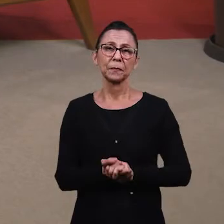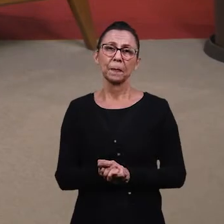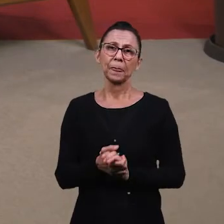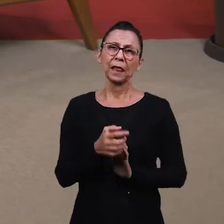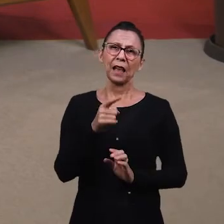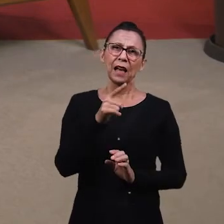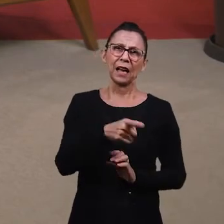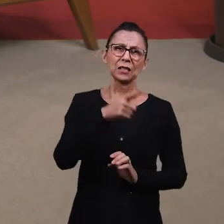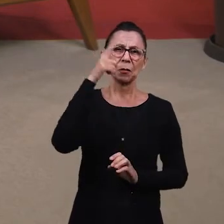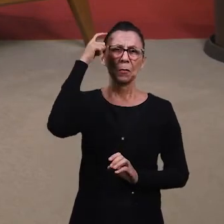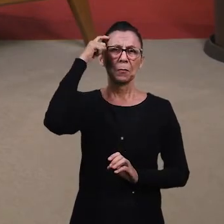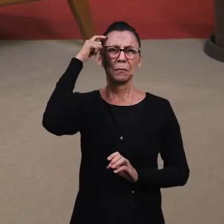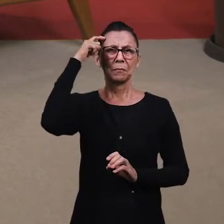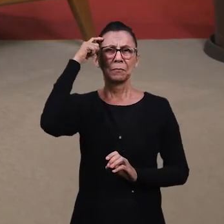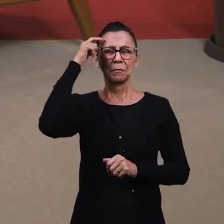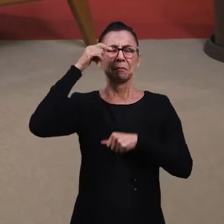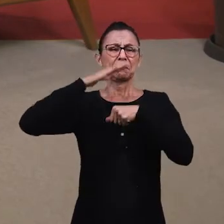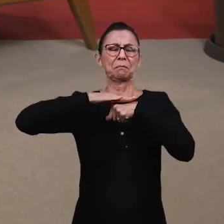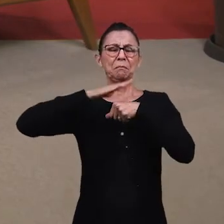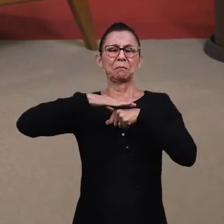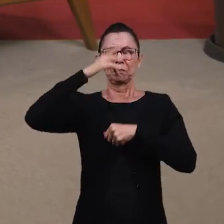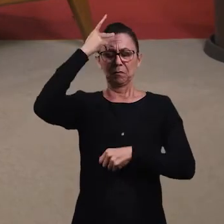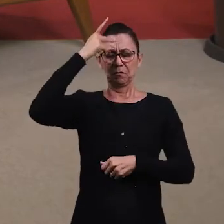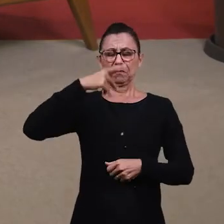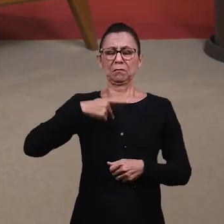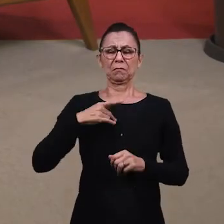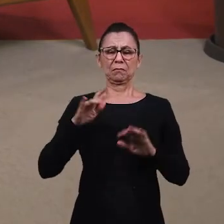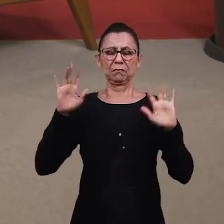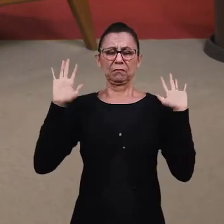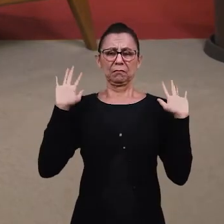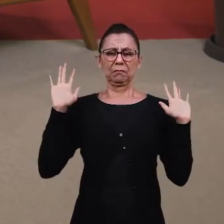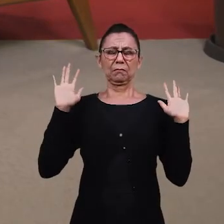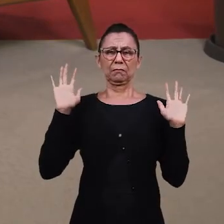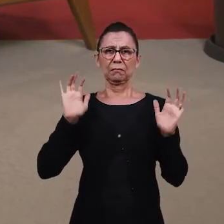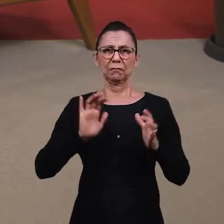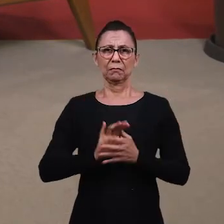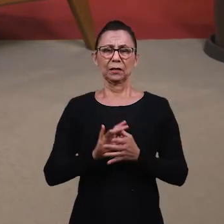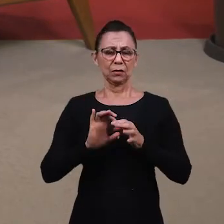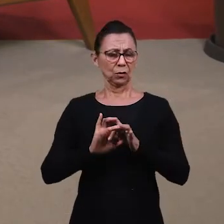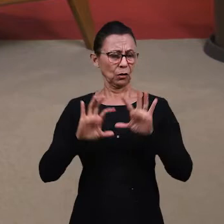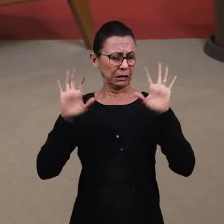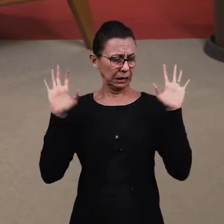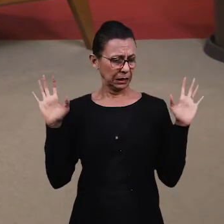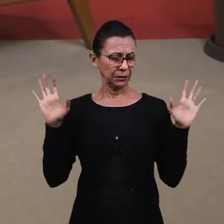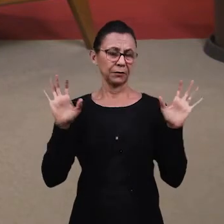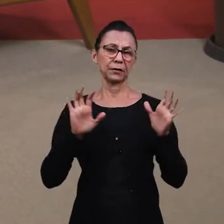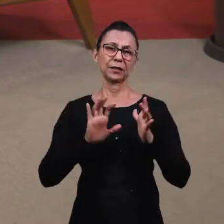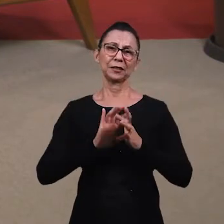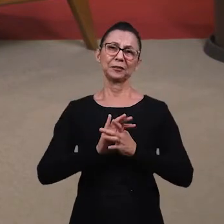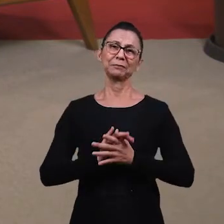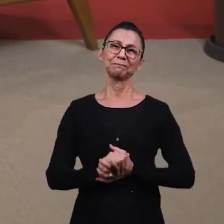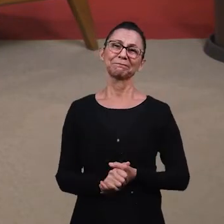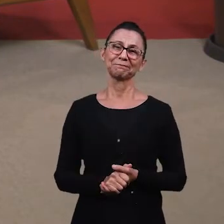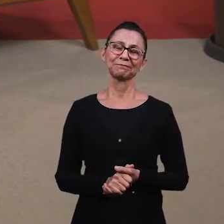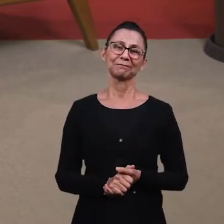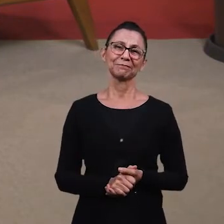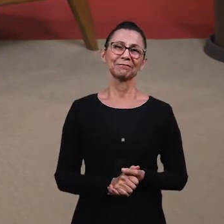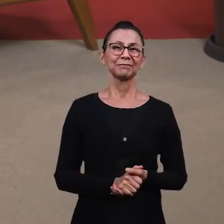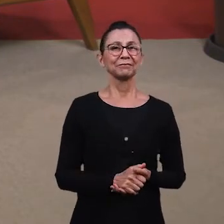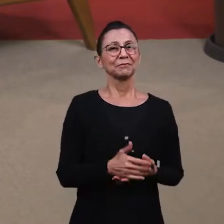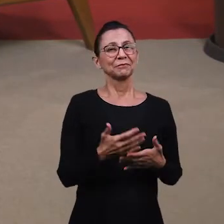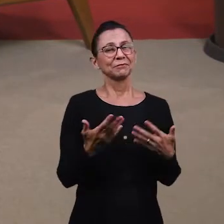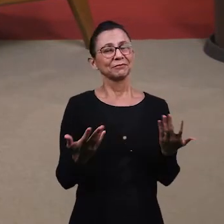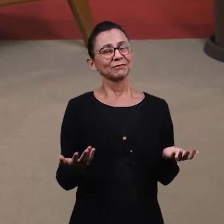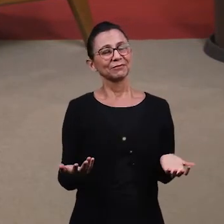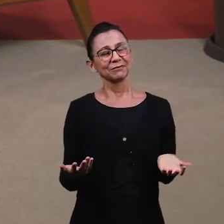ego, le soi-même, la religiosité, son péché. Je veux faire ce qui est dans ma tête. Parce que l'homme